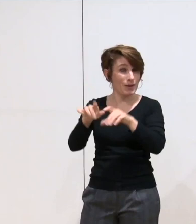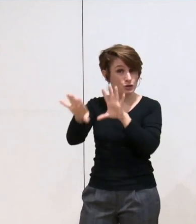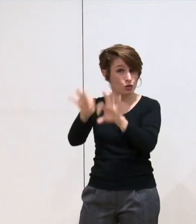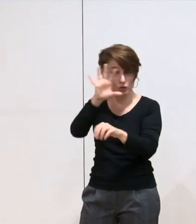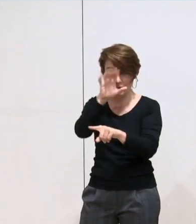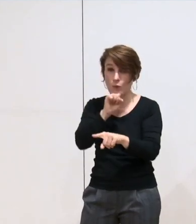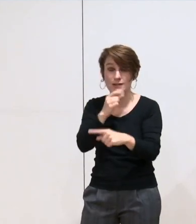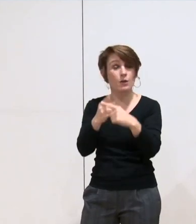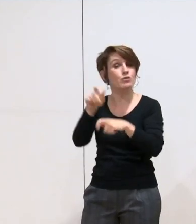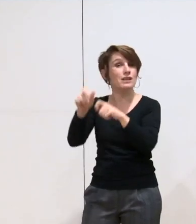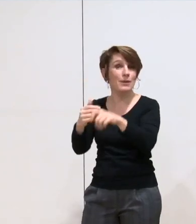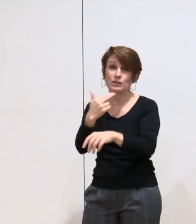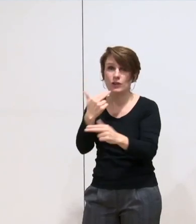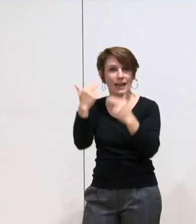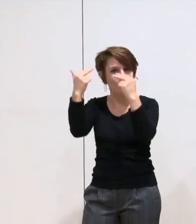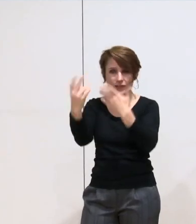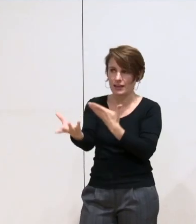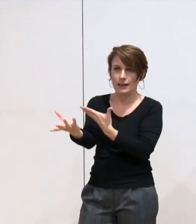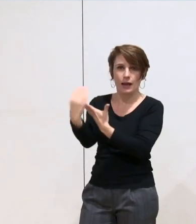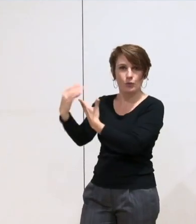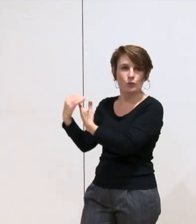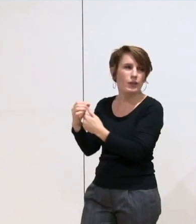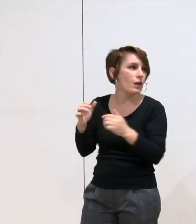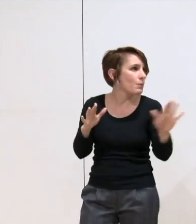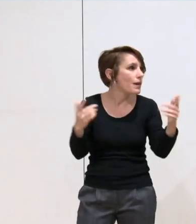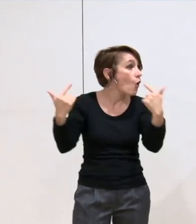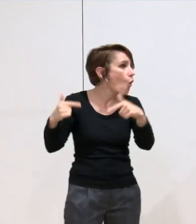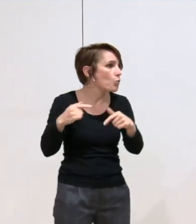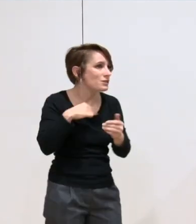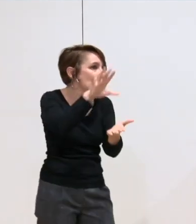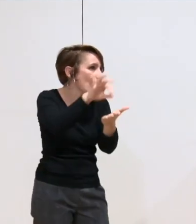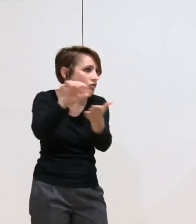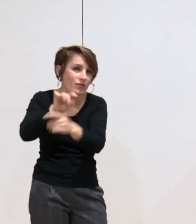personnes qualifiées, mais je n'avais pas convié effectivement les oppositions